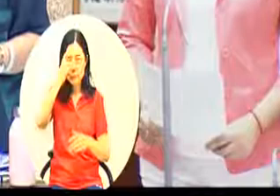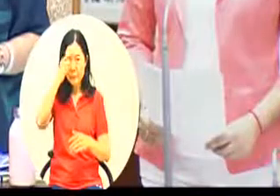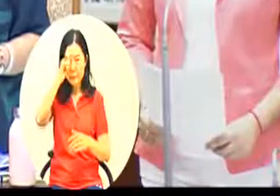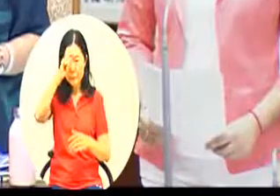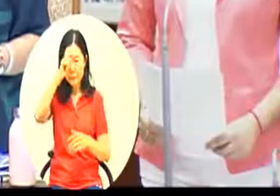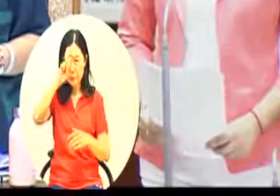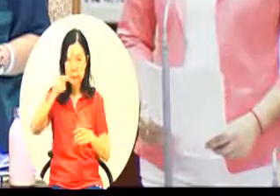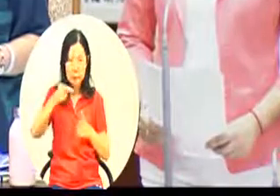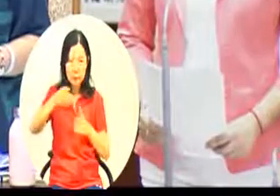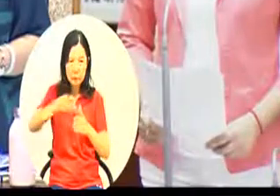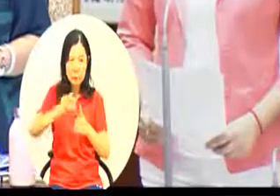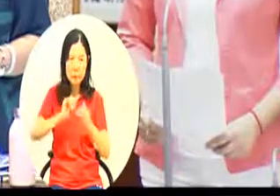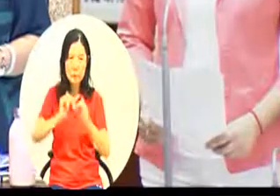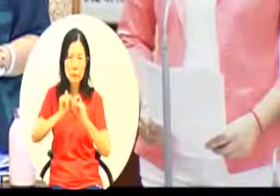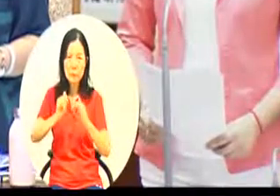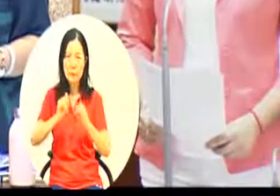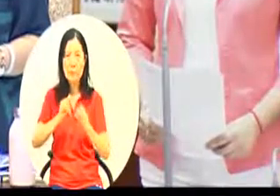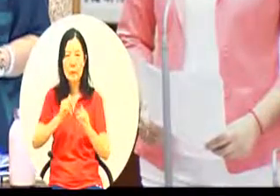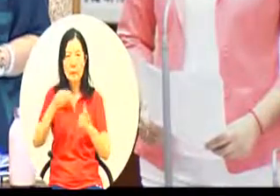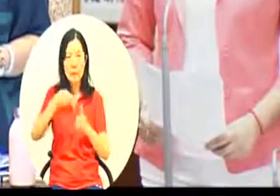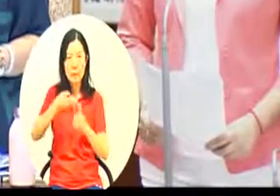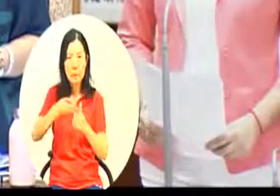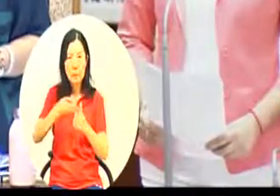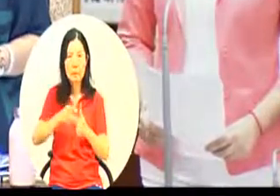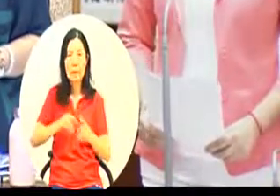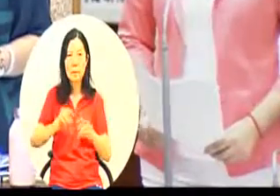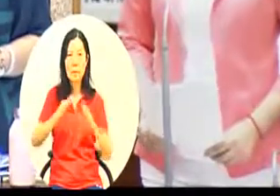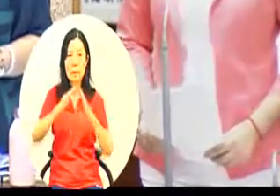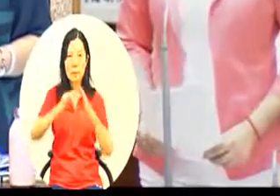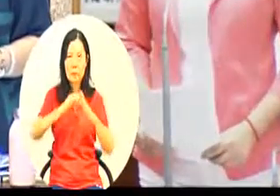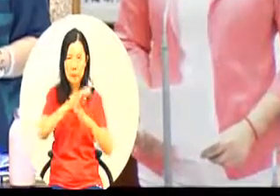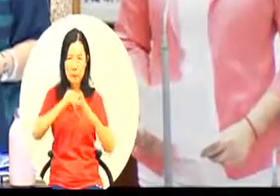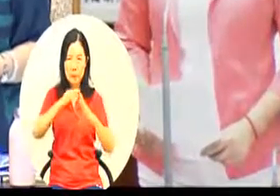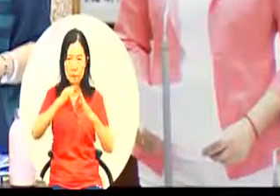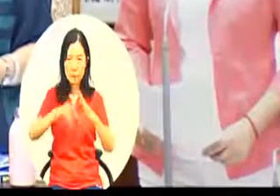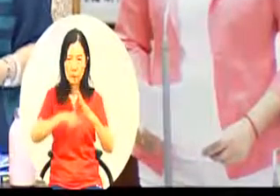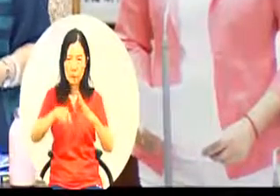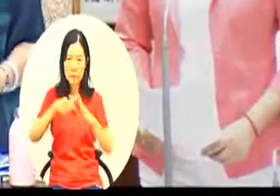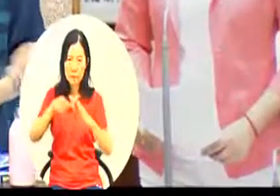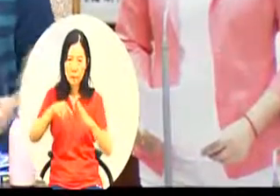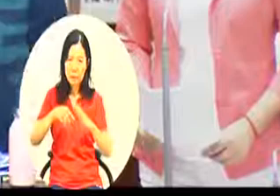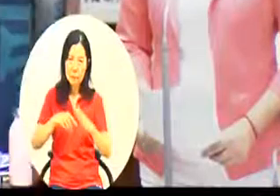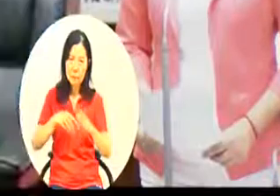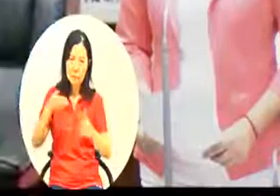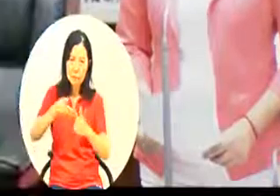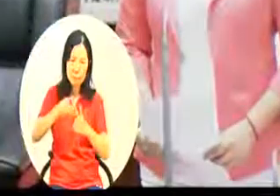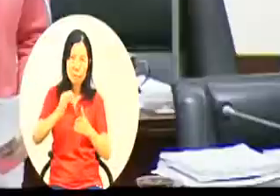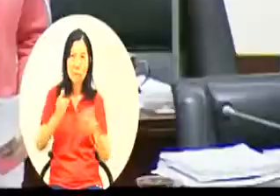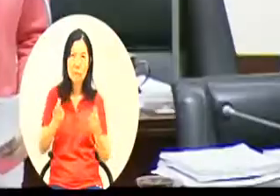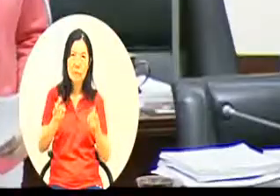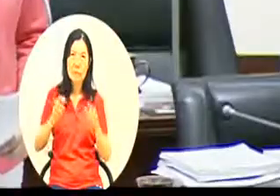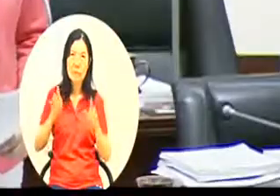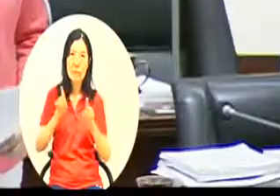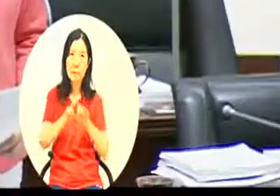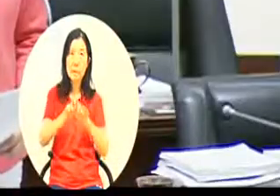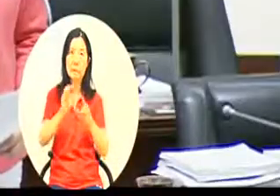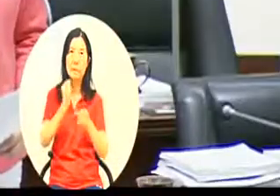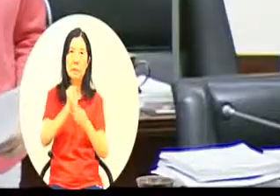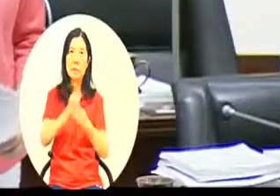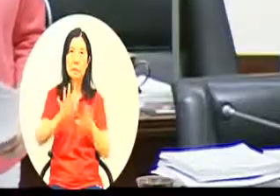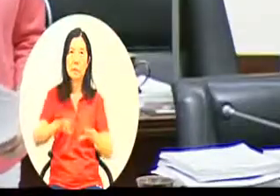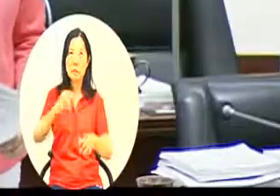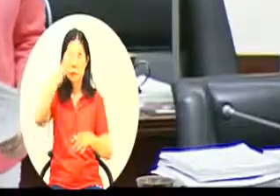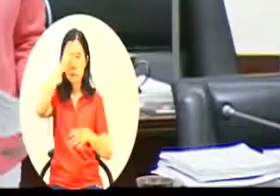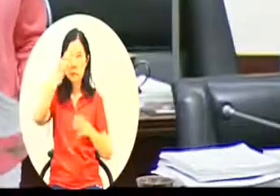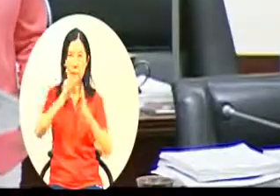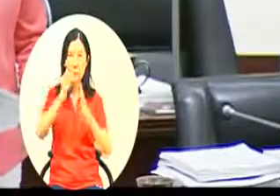教育、社会教育跟学校教育同步要进行。 是，好，谢谢局长。 好，谢谢。 我也想请我们警察局长对这种